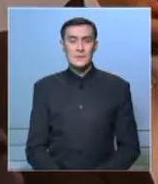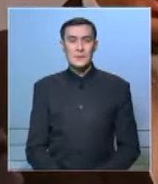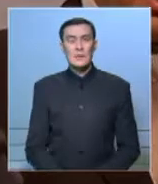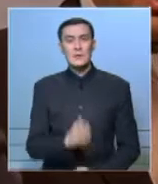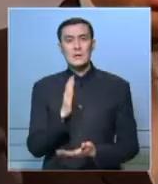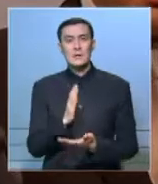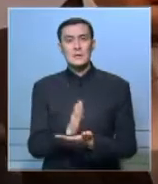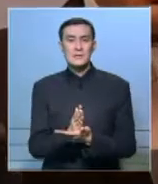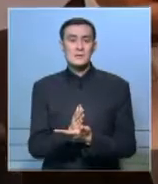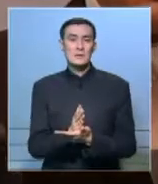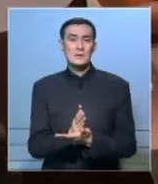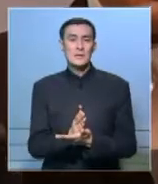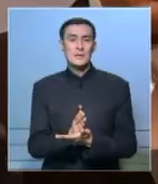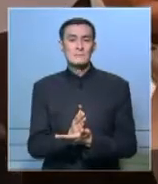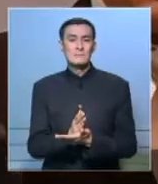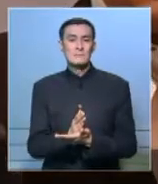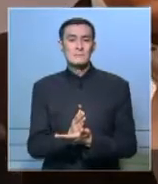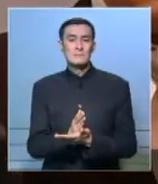стандартные...